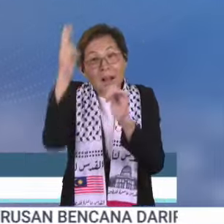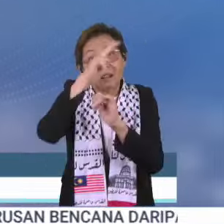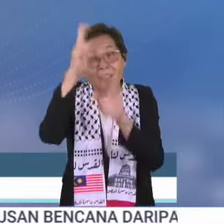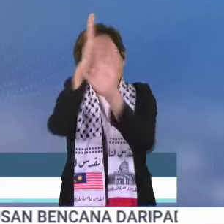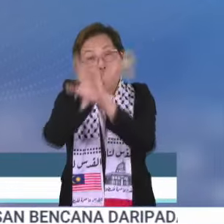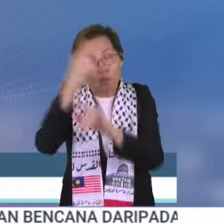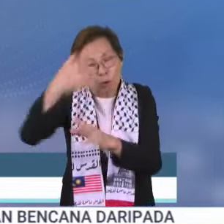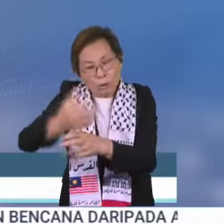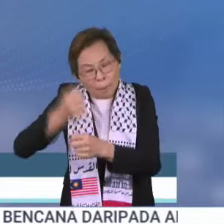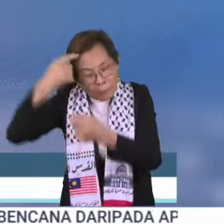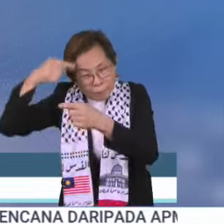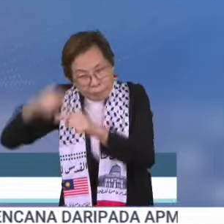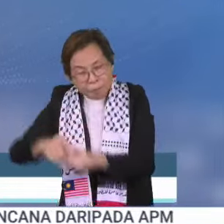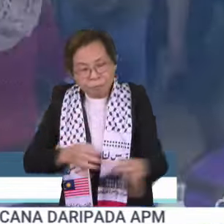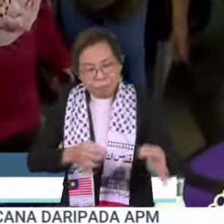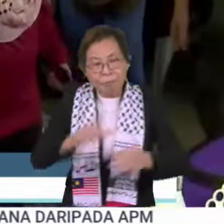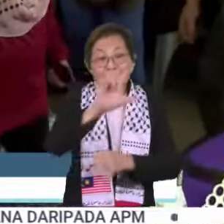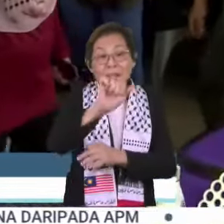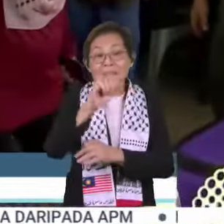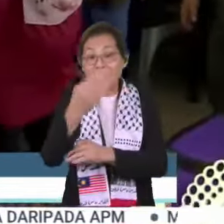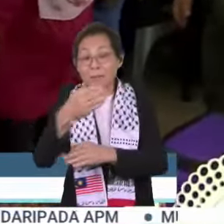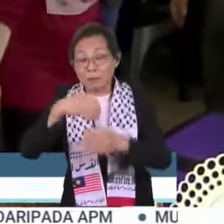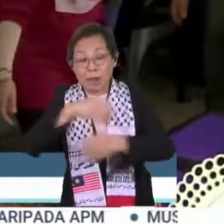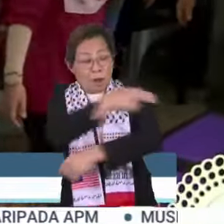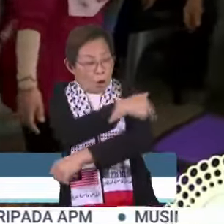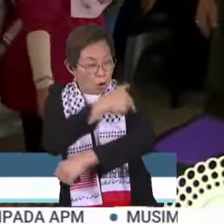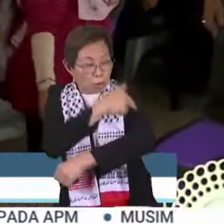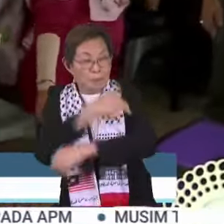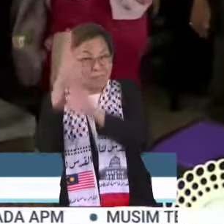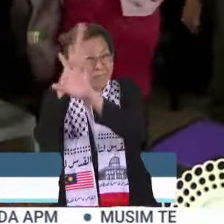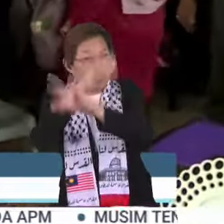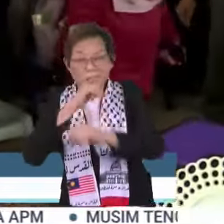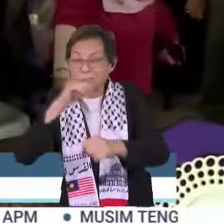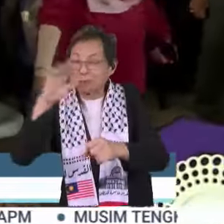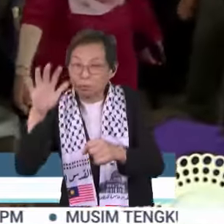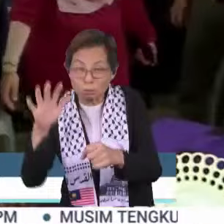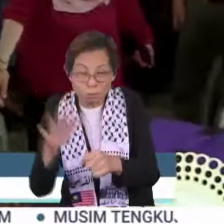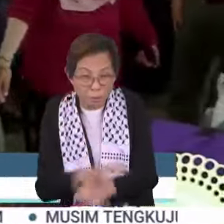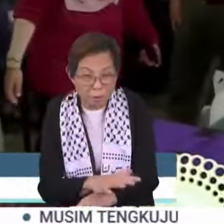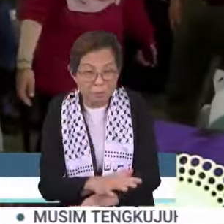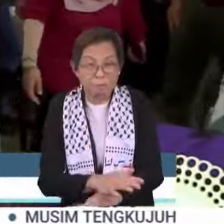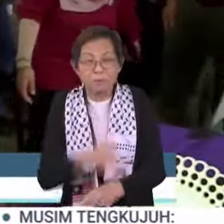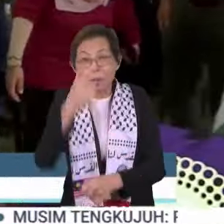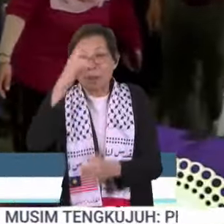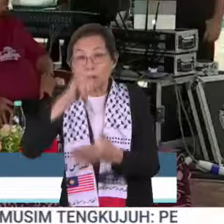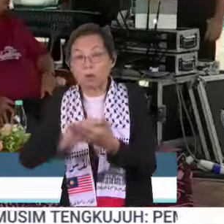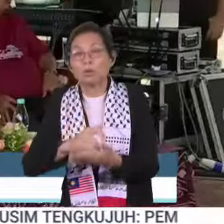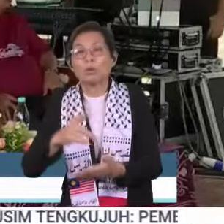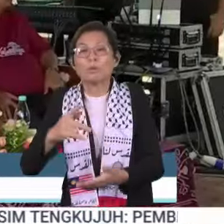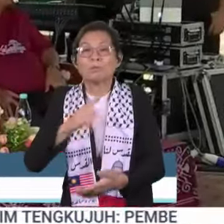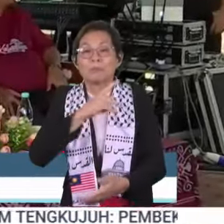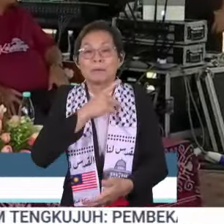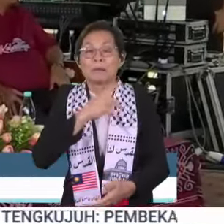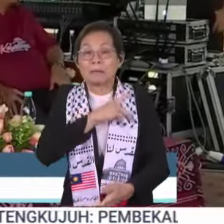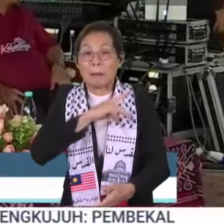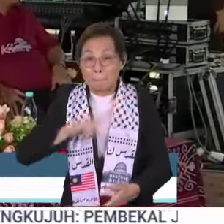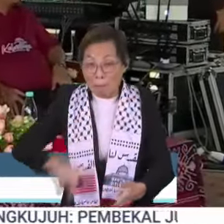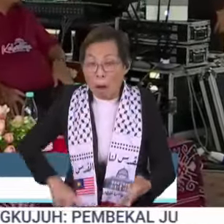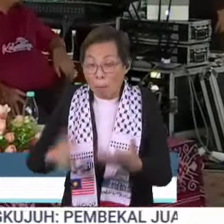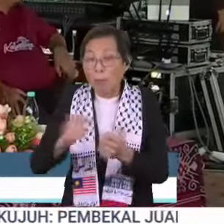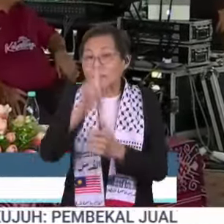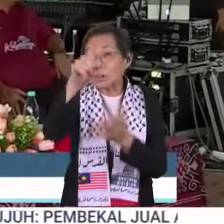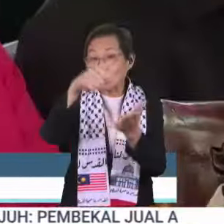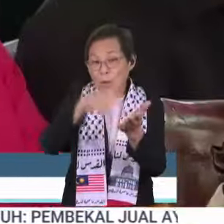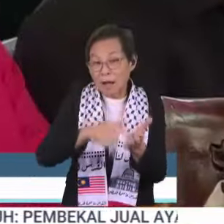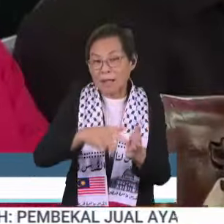persetujuan jelas beliau makmal sedia ada di Hospital umum di negeri itu tidak mencukupi justeru Kementerian mahu sebuah lagi makmal